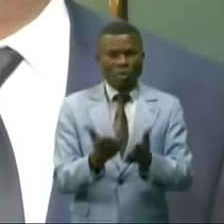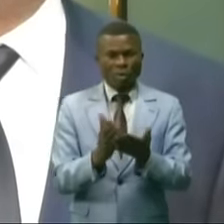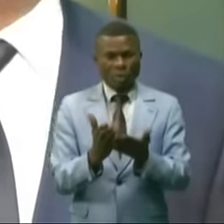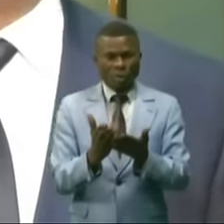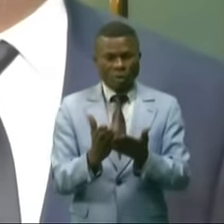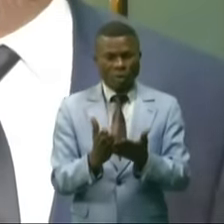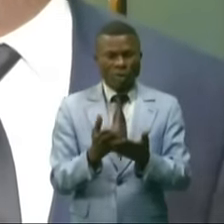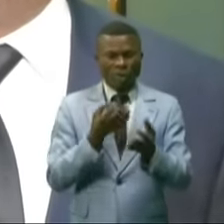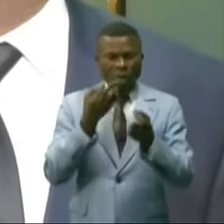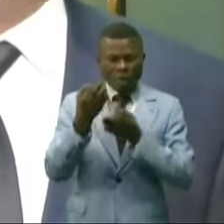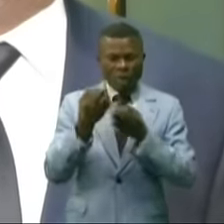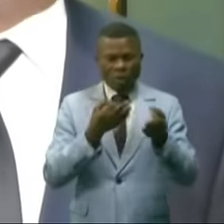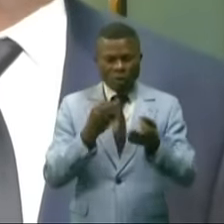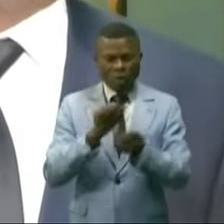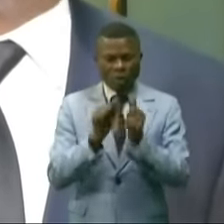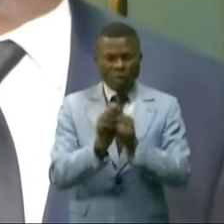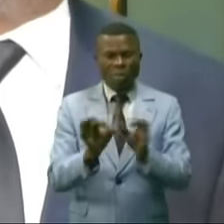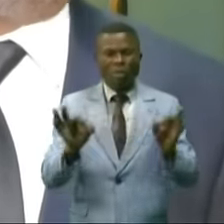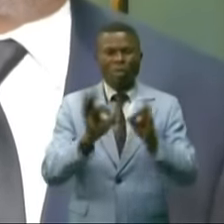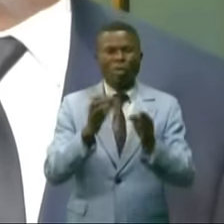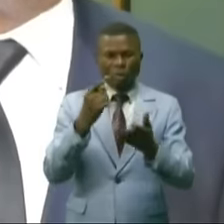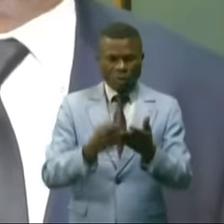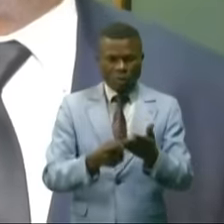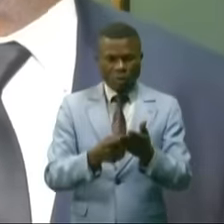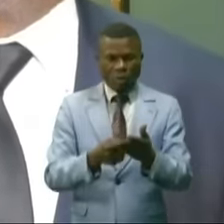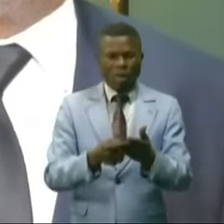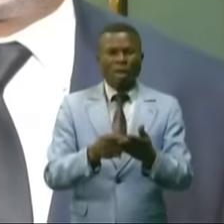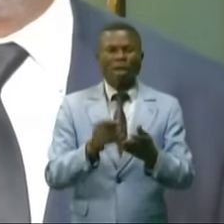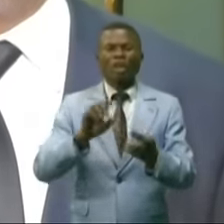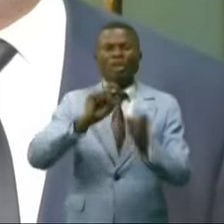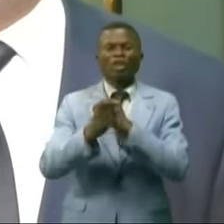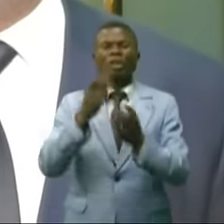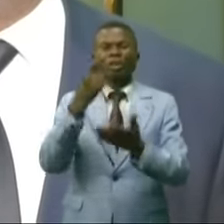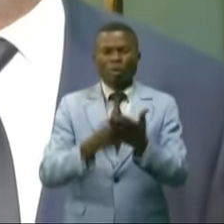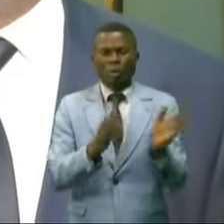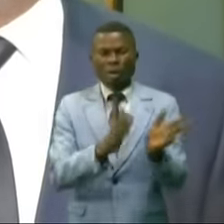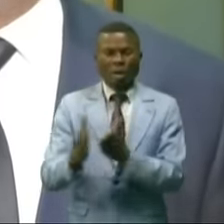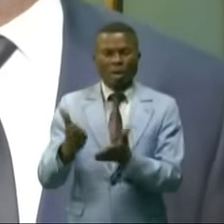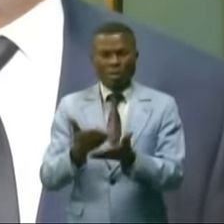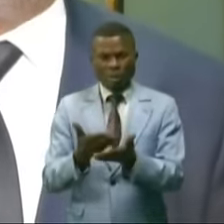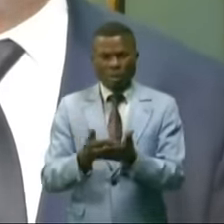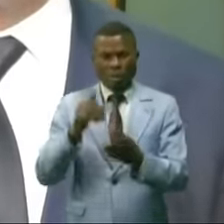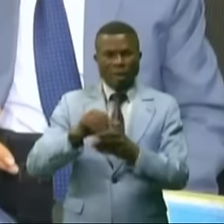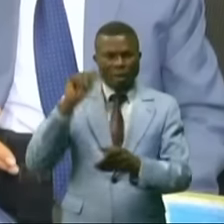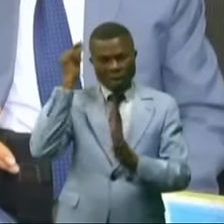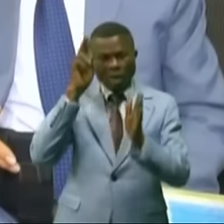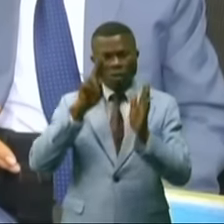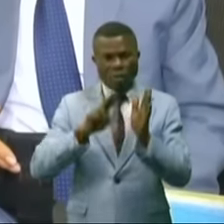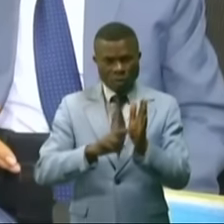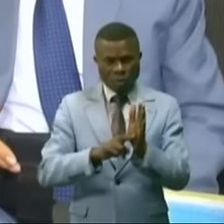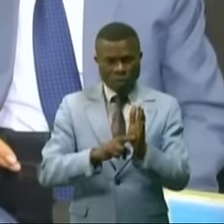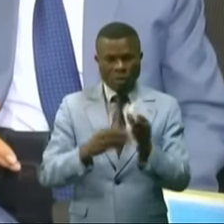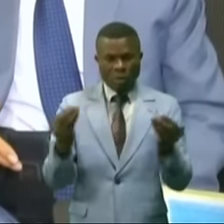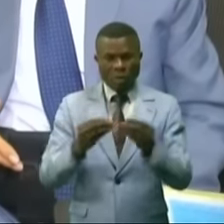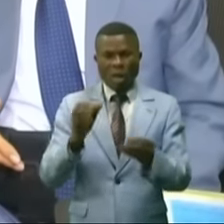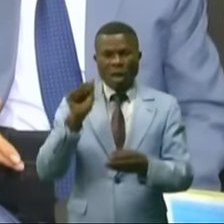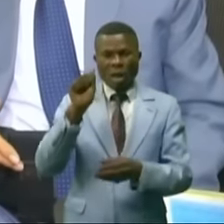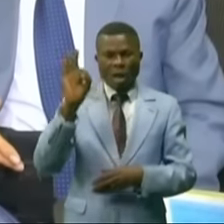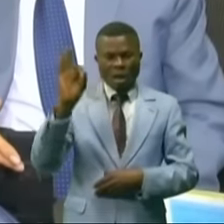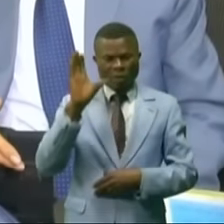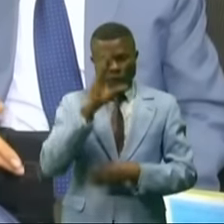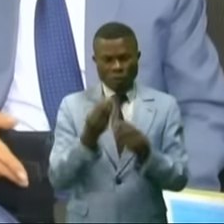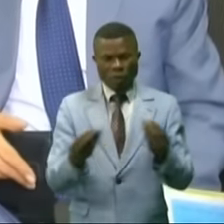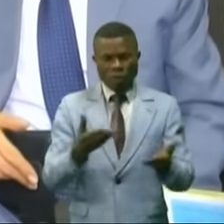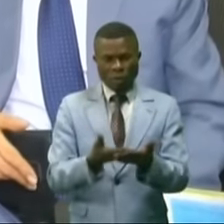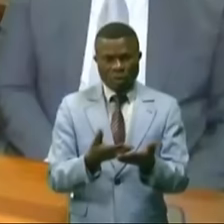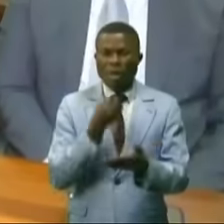un petit peu ce qu'il en est et quelles sont les différentes réformes qui sont mises en place par le gouvernement et que la FEC peut accompagner. Dans la Tchopo